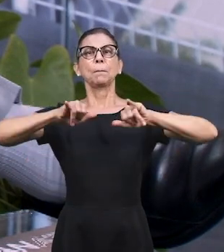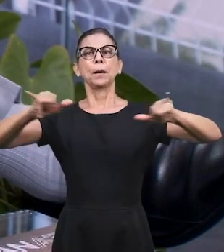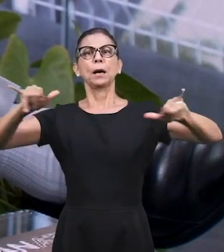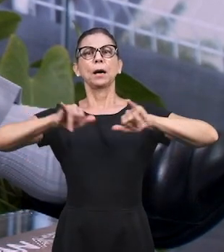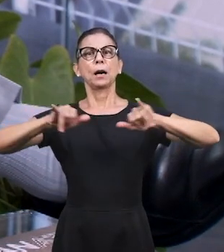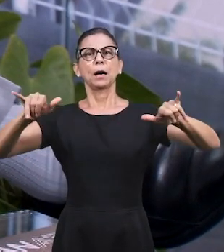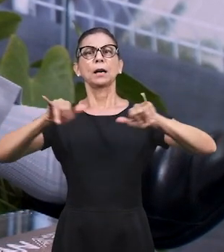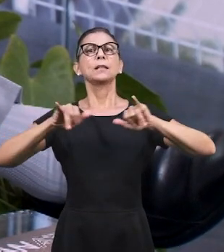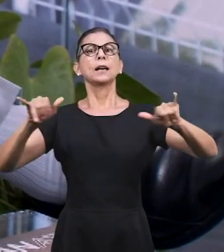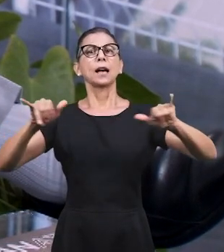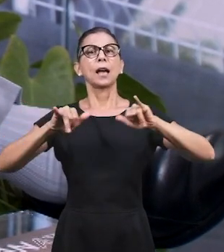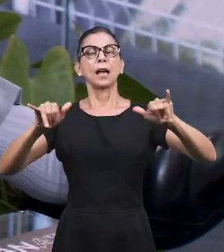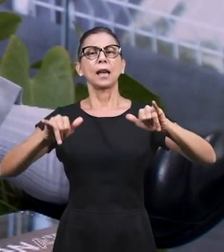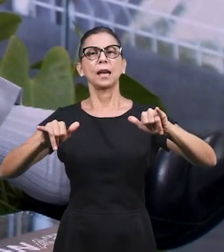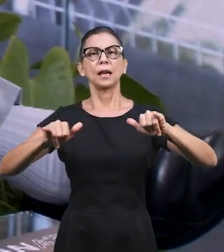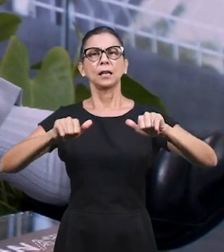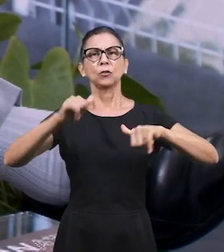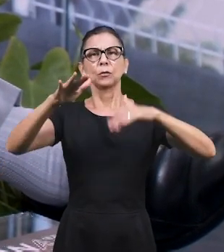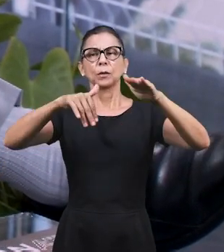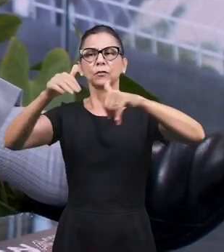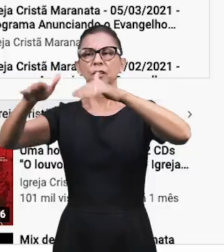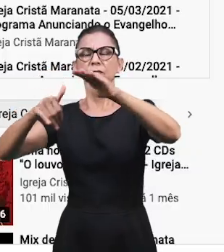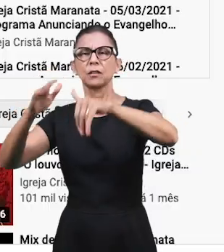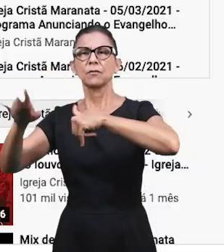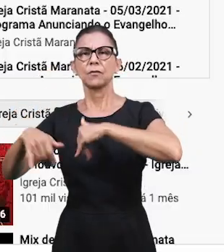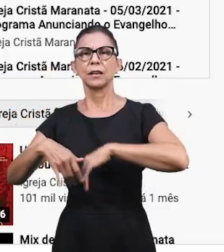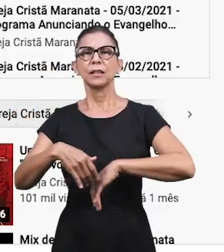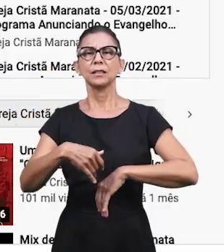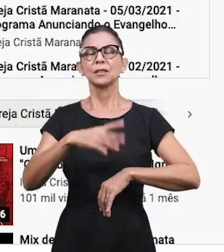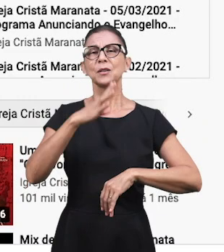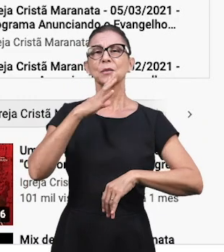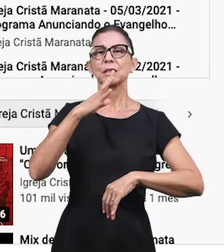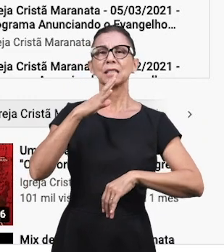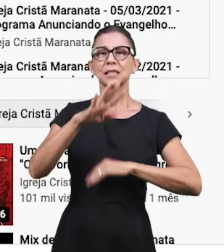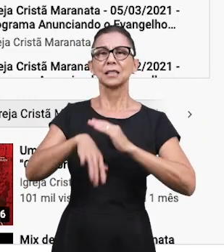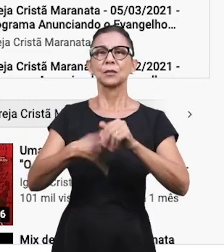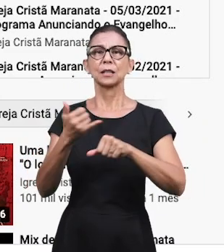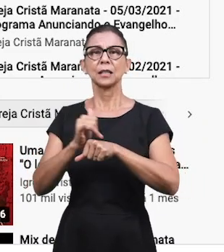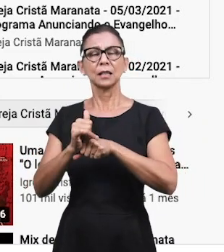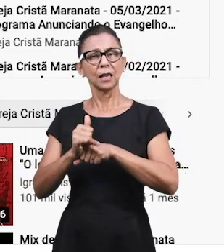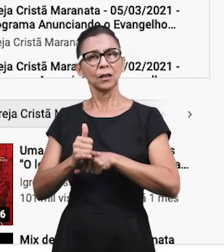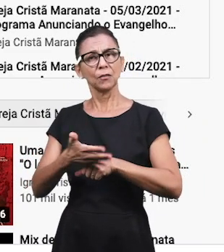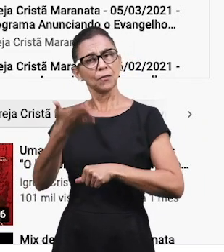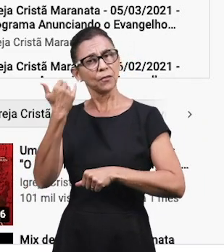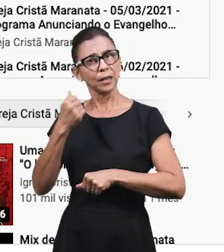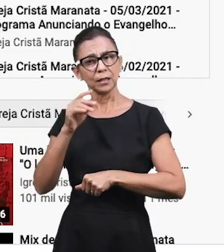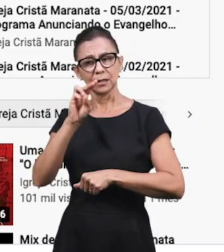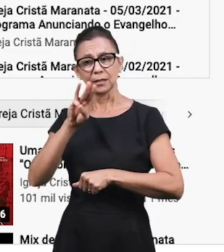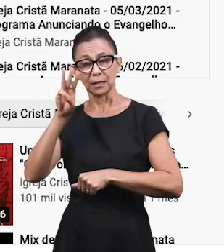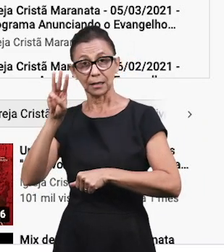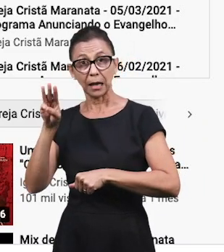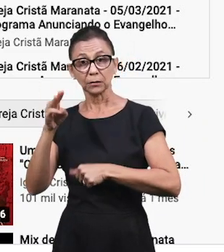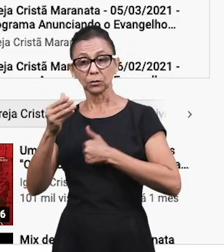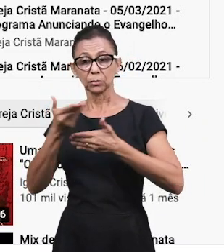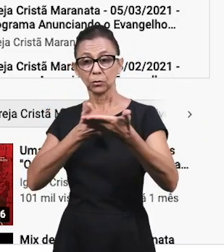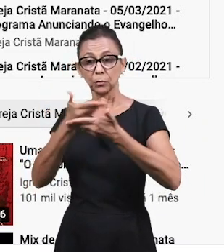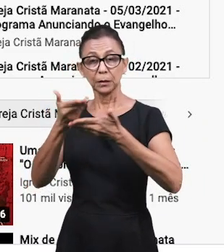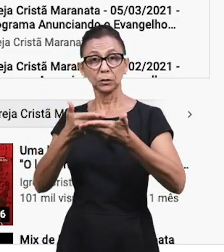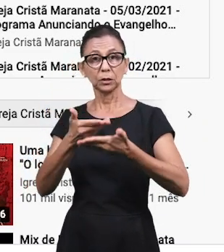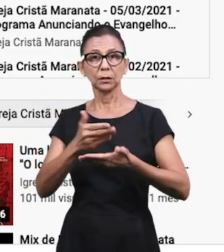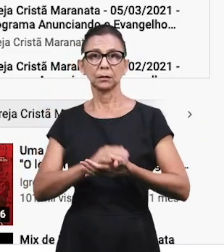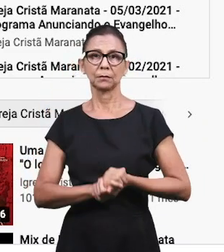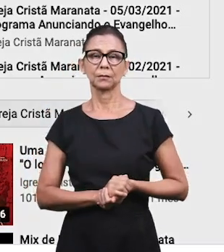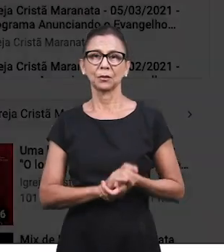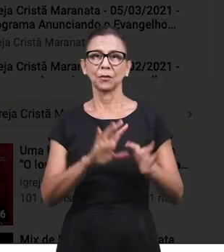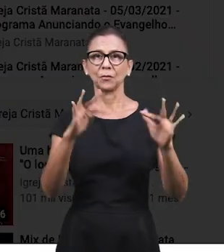nous sommes dans une campagne que plus et plus de personnes connaissent notre canal. Partagez cette promotion avec